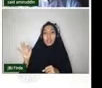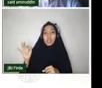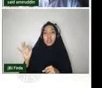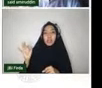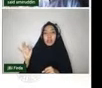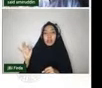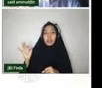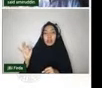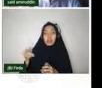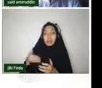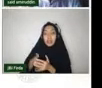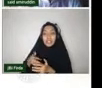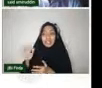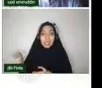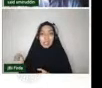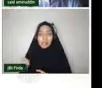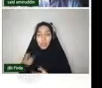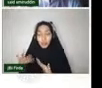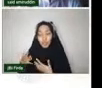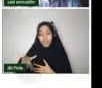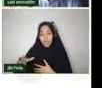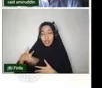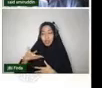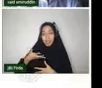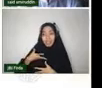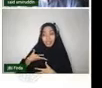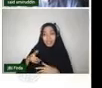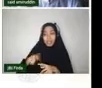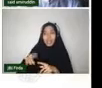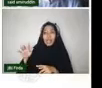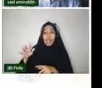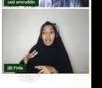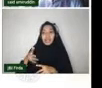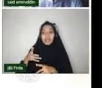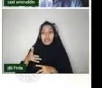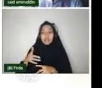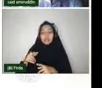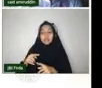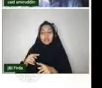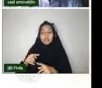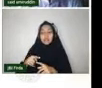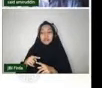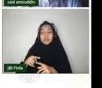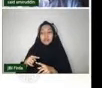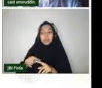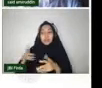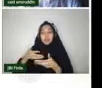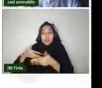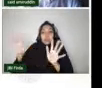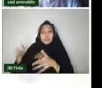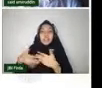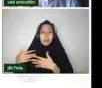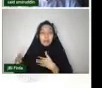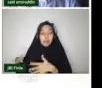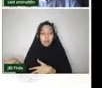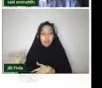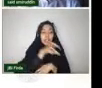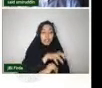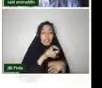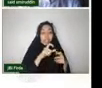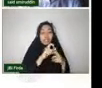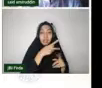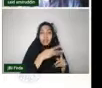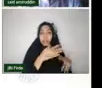anak. Mungkin bapak menginginkan anak bapak, kami juga membebaskan, artinya untuk dipindahkan ke sekolah luar biasa. Namun karena orang tua, di sini juga orang